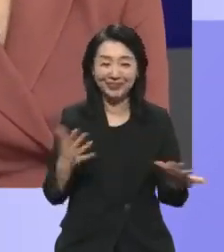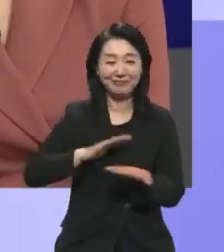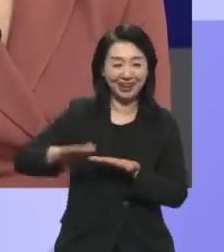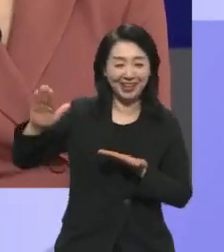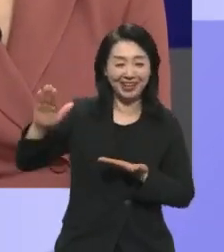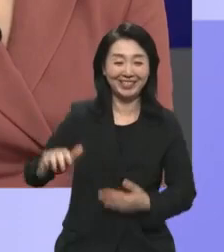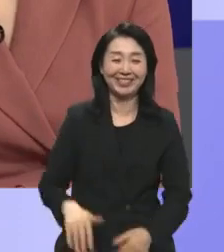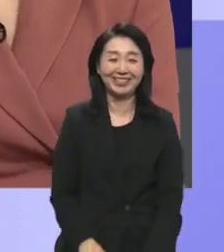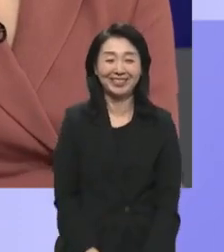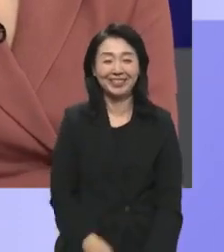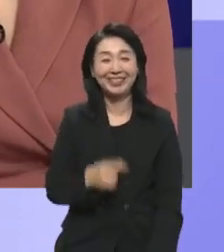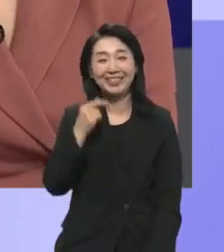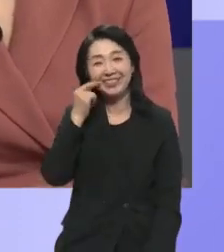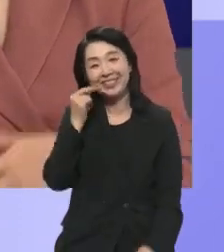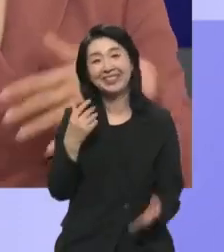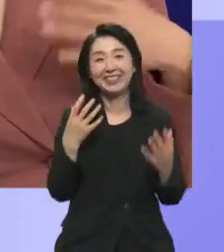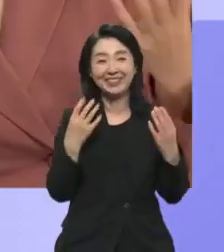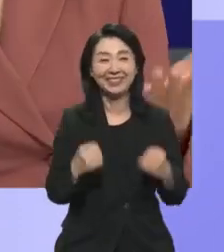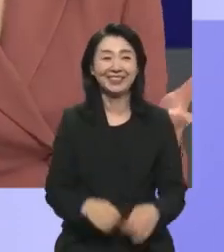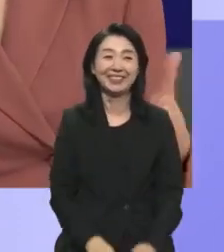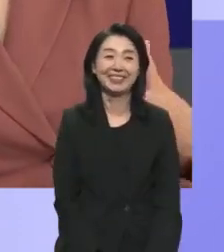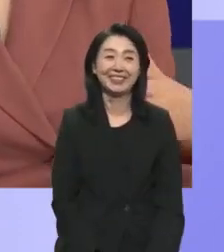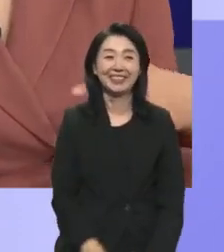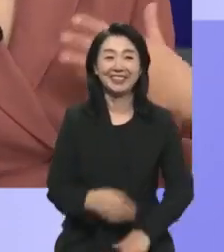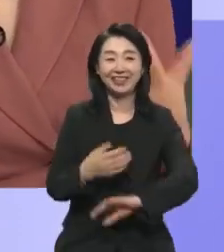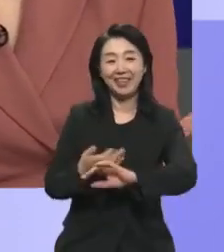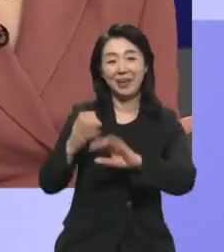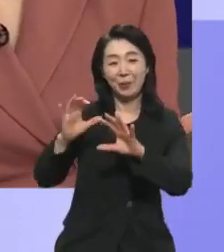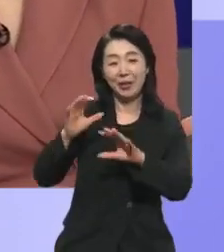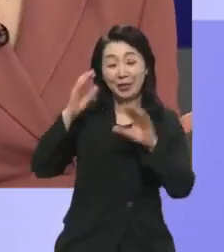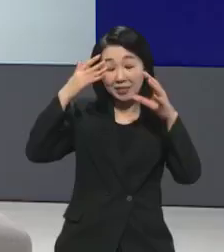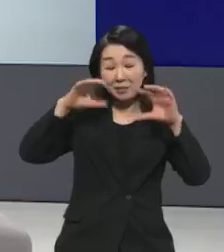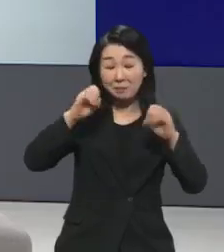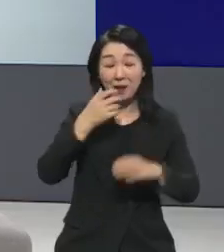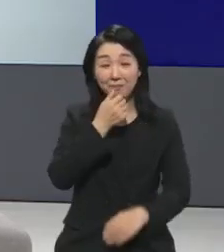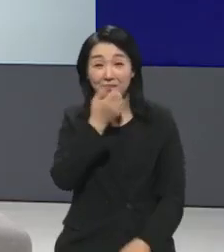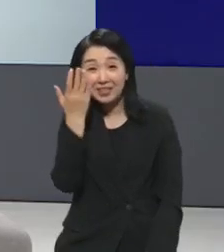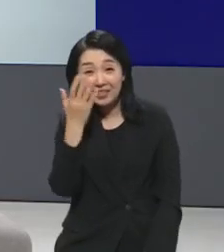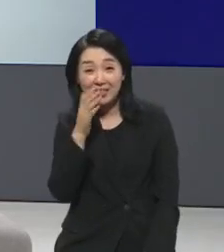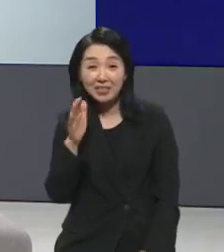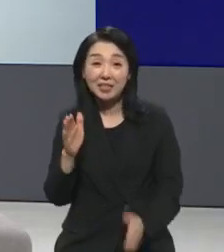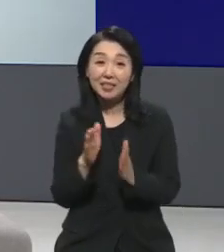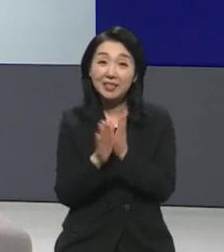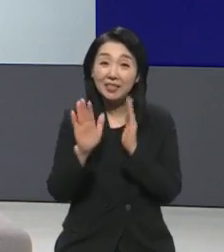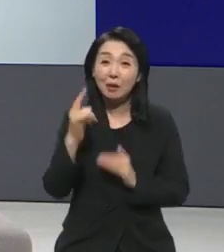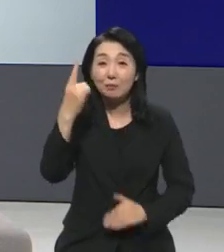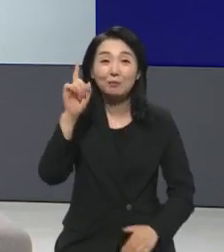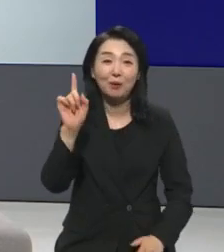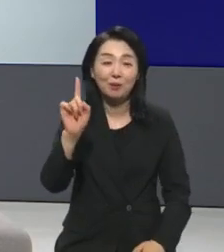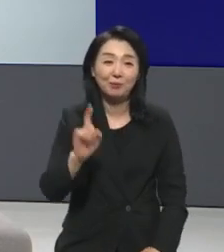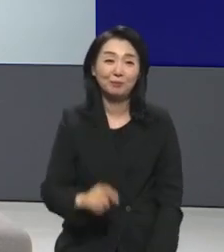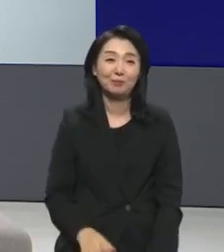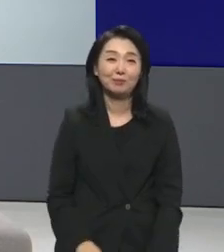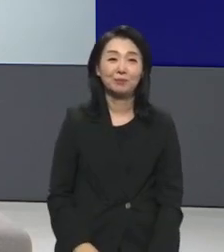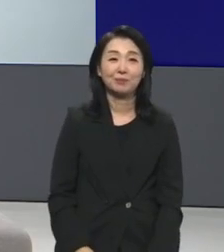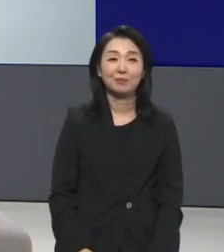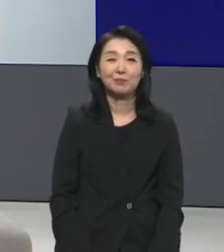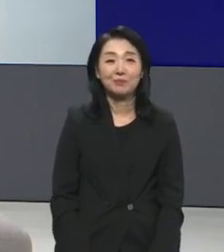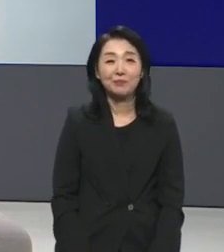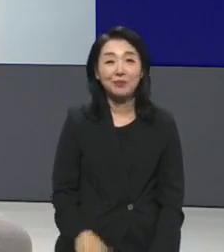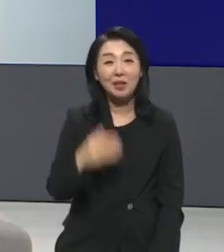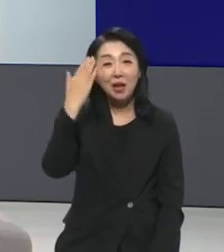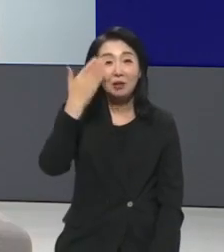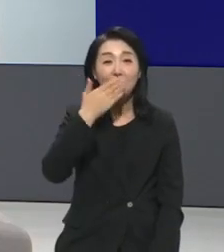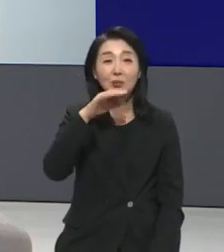굉장히 빨리 됩니다. 그러니까 인기가 많은데 아무튼 이 해외에서의 김밥 열풍 어디서 시작된 거예요? 이게 재미교포이자 한국